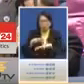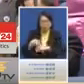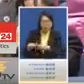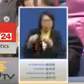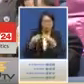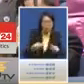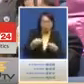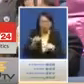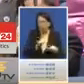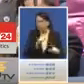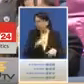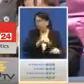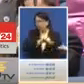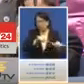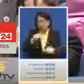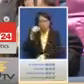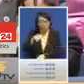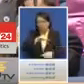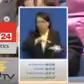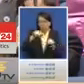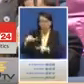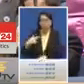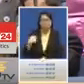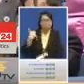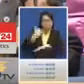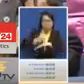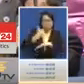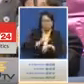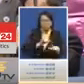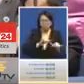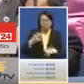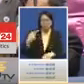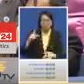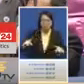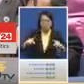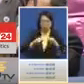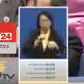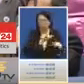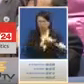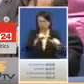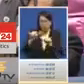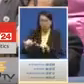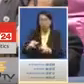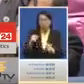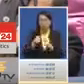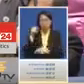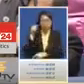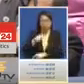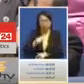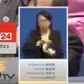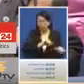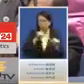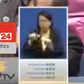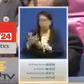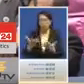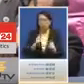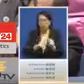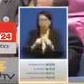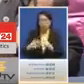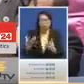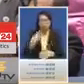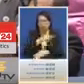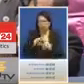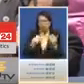หมดท่านปลดอธิบดีไปกี่คนย้ายปลัดไปกี่กระทรวงบริหารราชการแผ่นดินไหมครับนี่คือพฤตินัยของคสช.